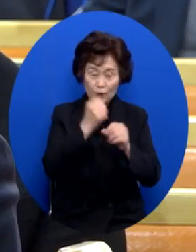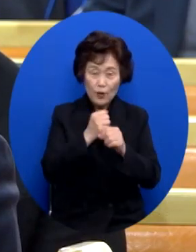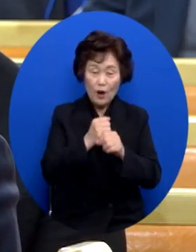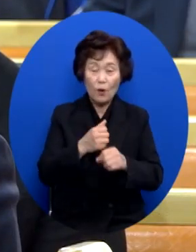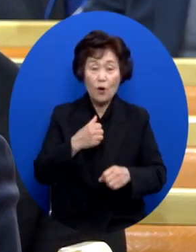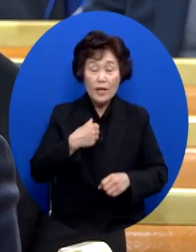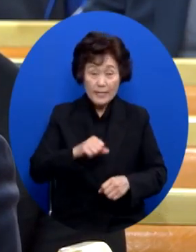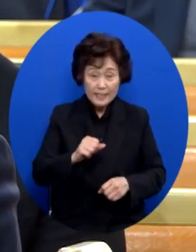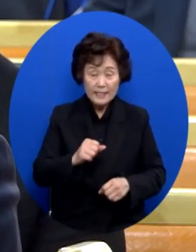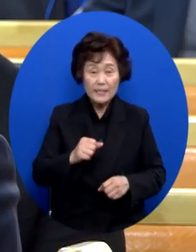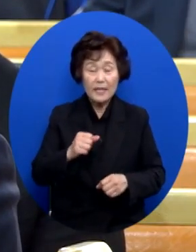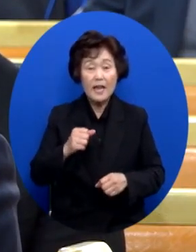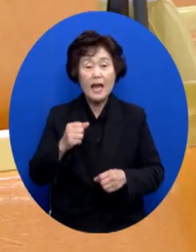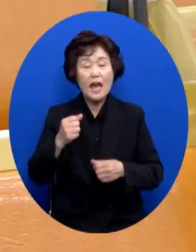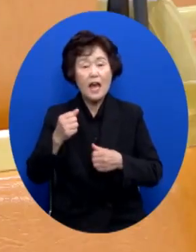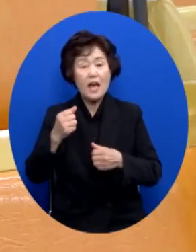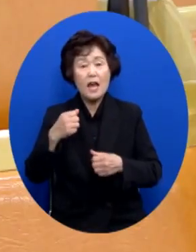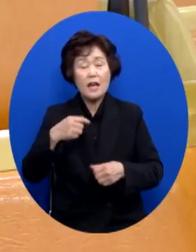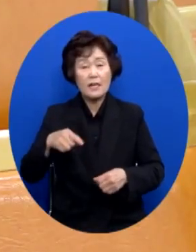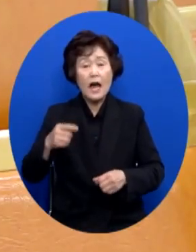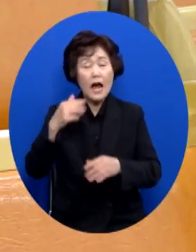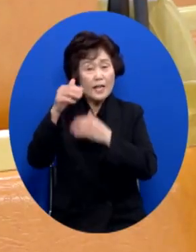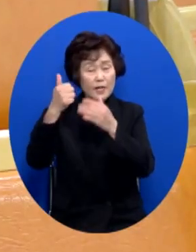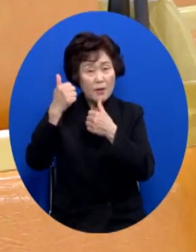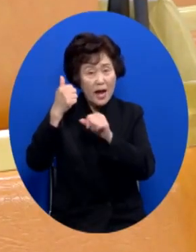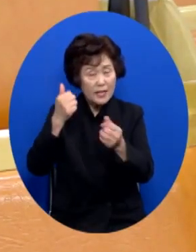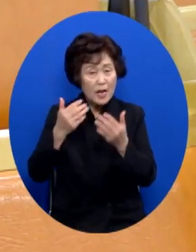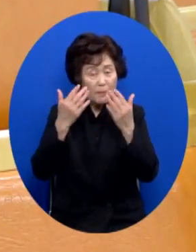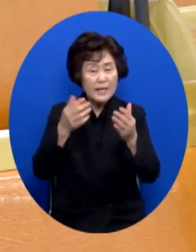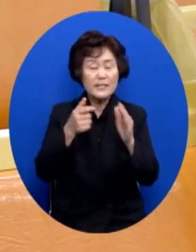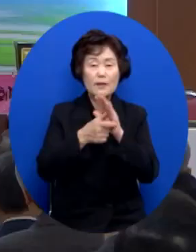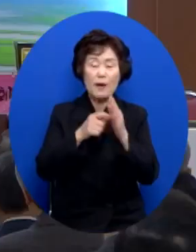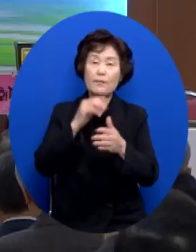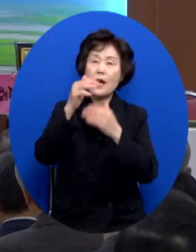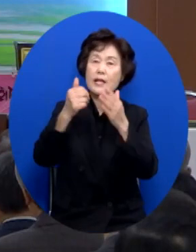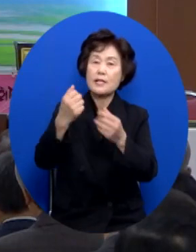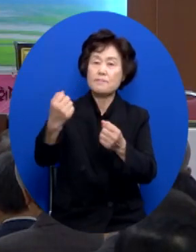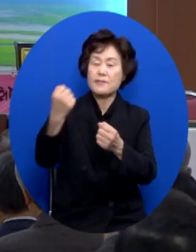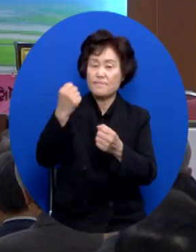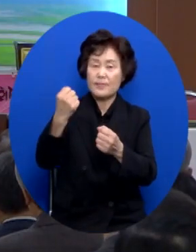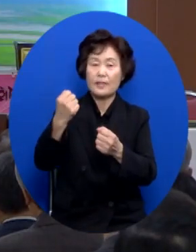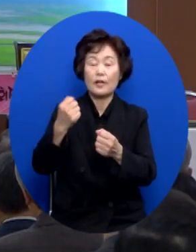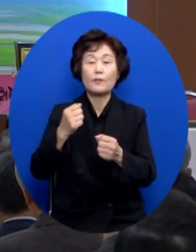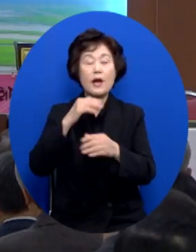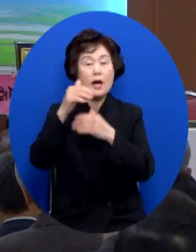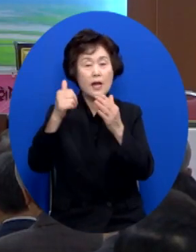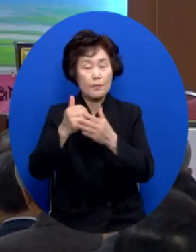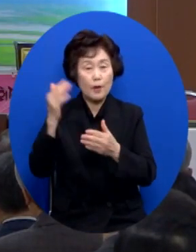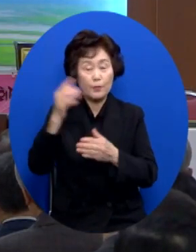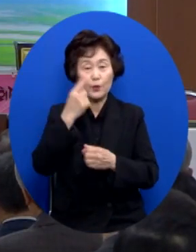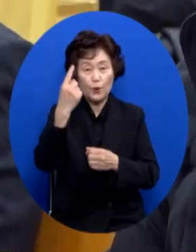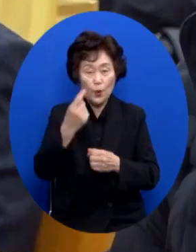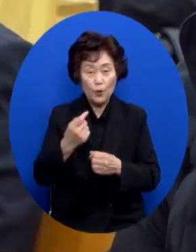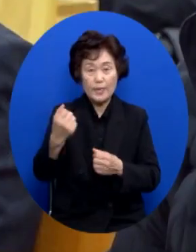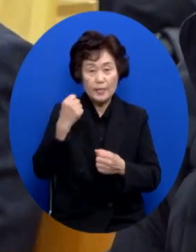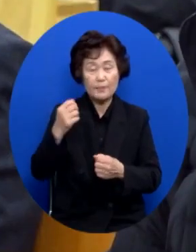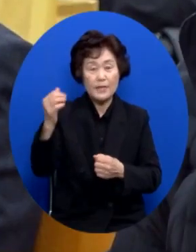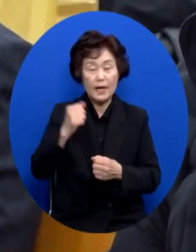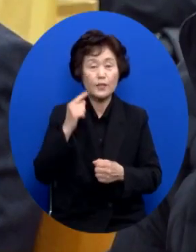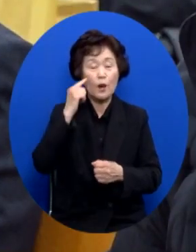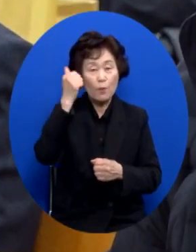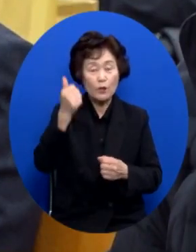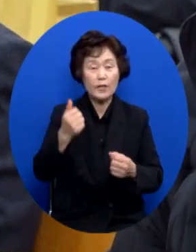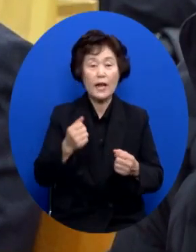칠만큼 위대하고 강하다며 하나님으로부터 나오는 무한한 사랑의 힘으로 목자의 사명을 감당하며